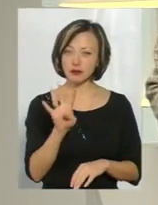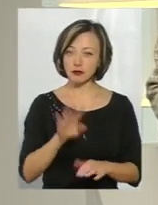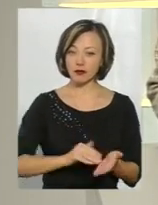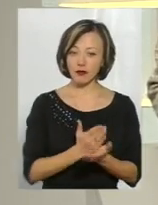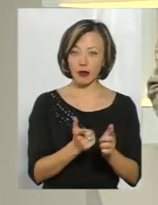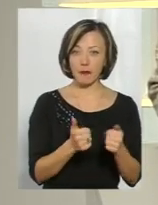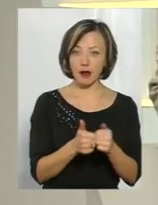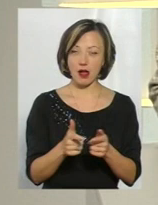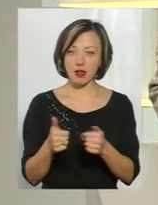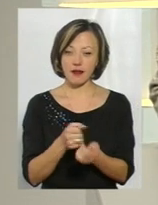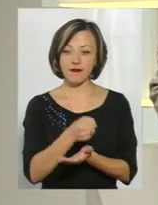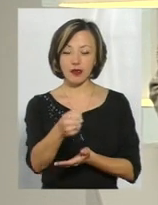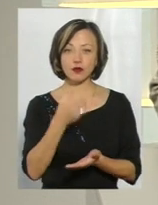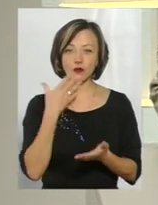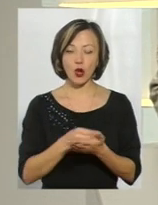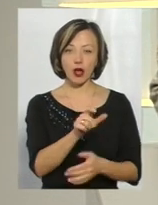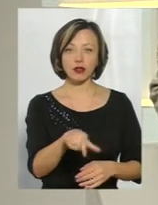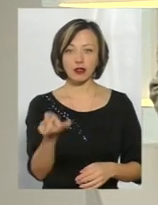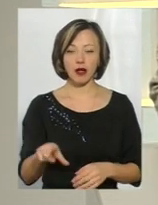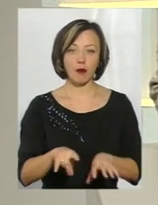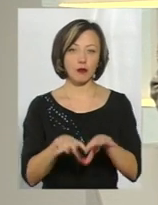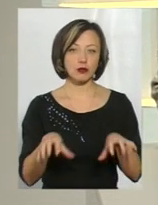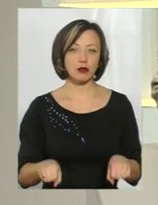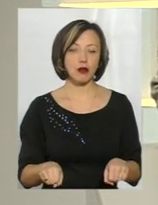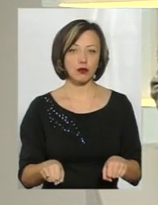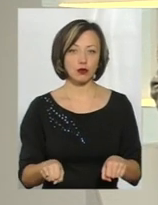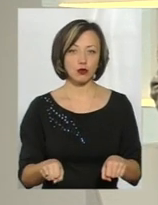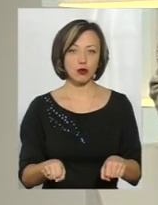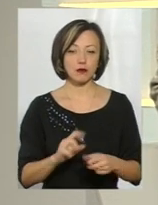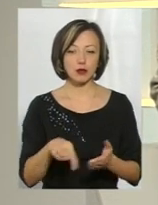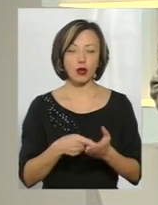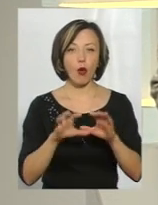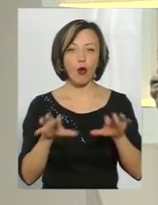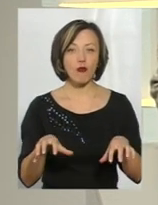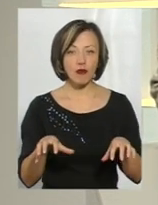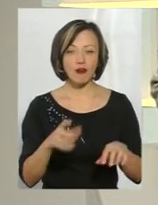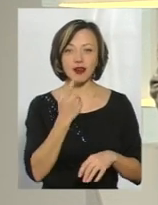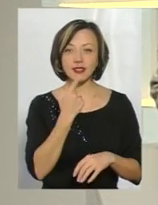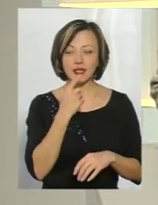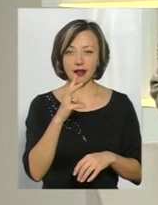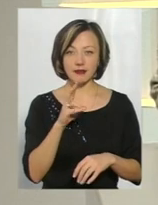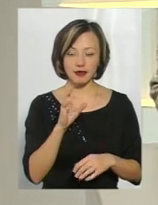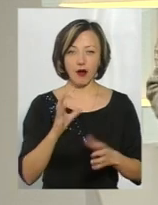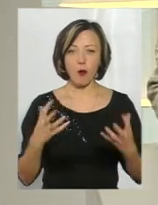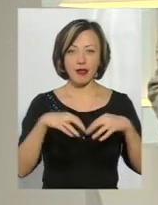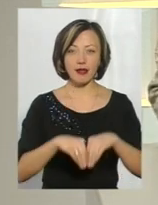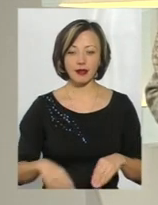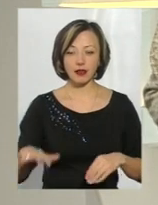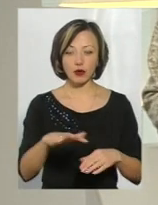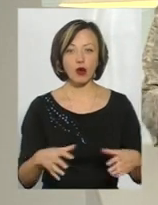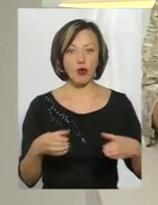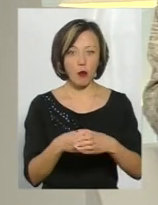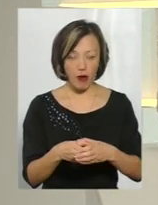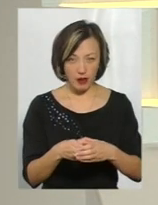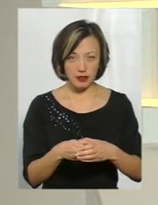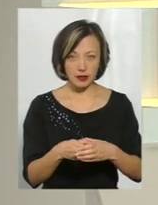партії висунули своїх кандидатів на посаду міського голови в Красилівській об'єднаній міській територіальній